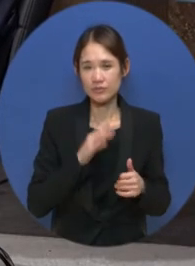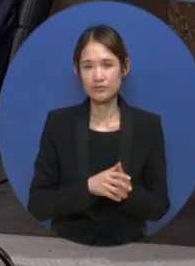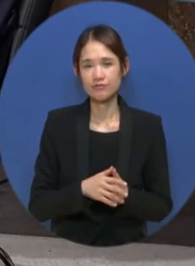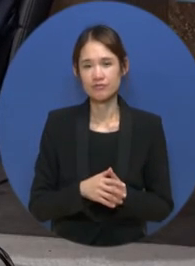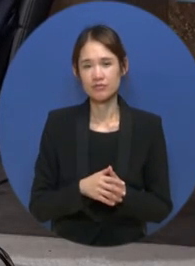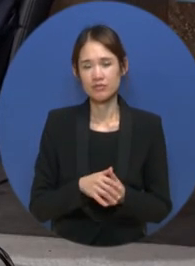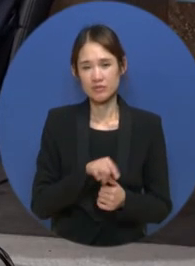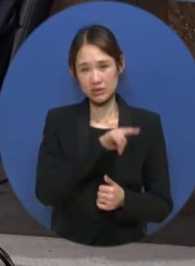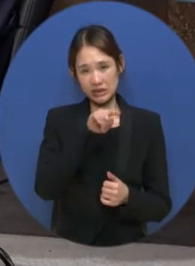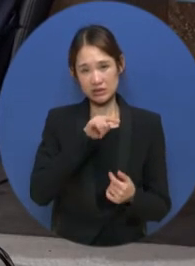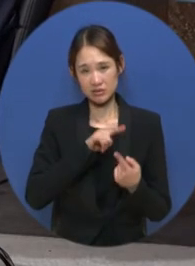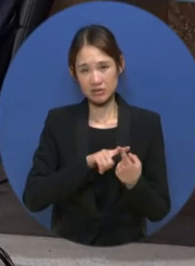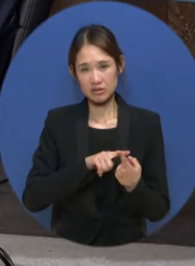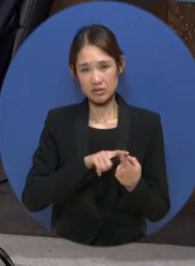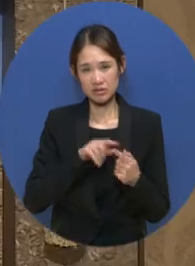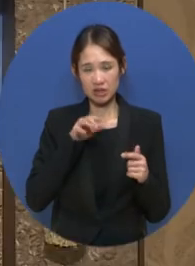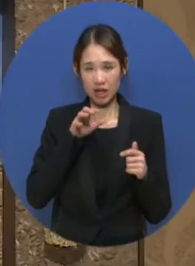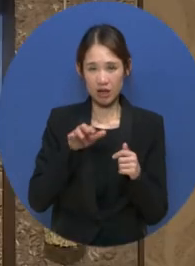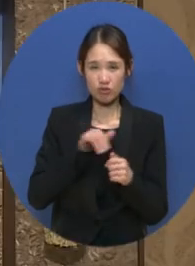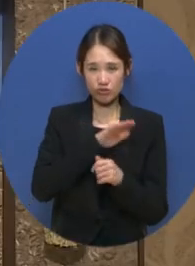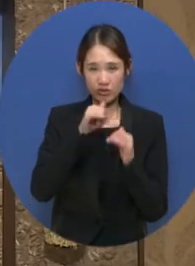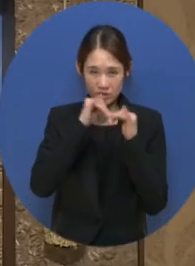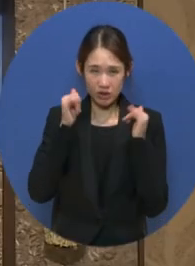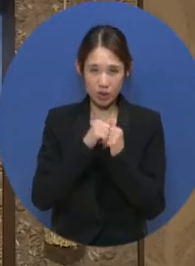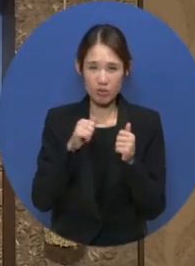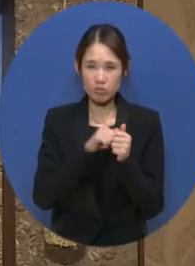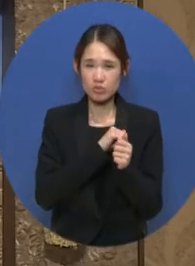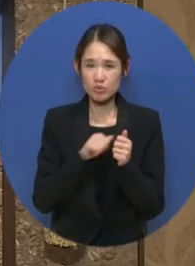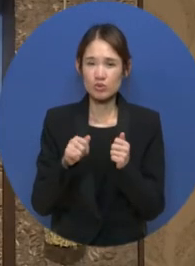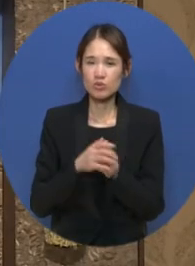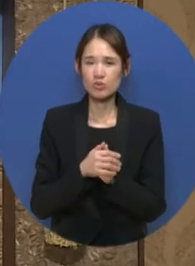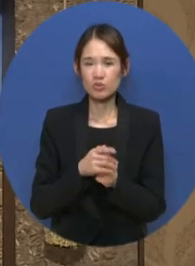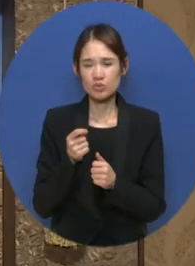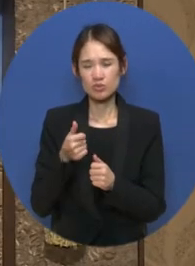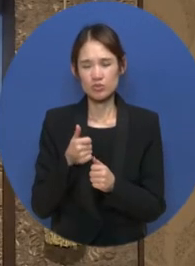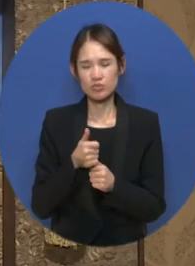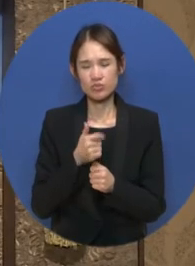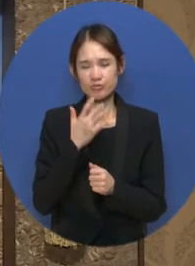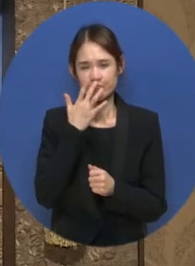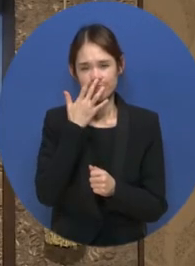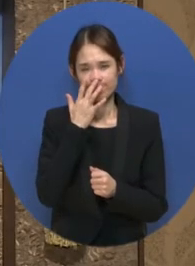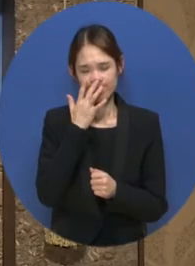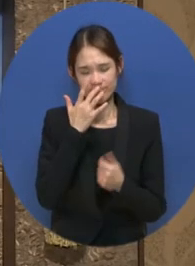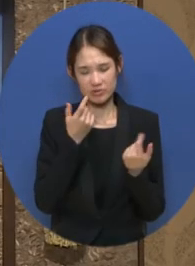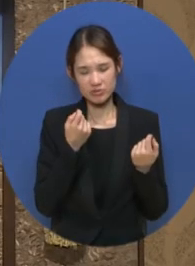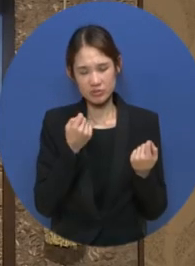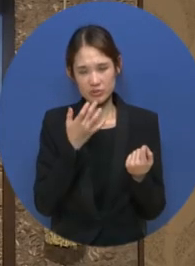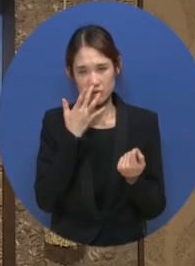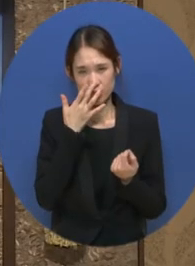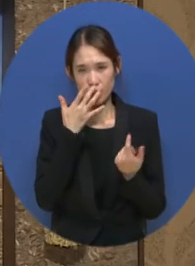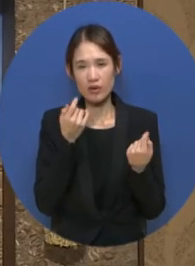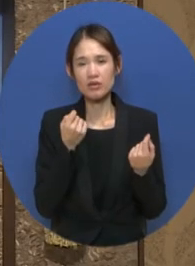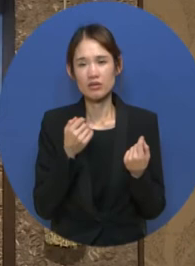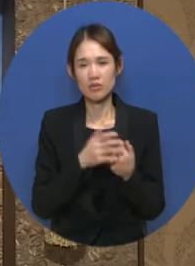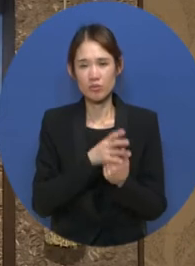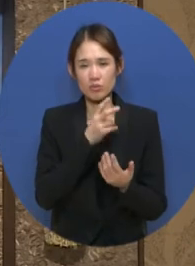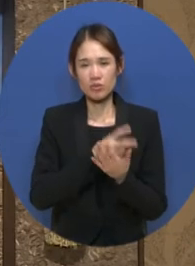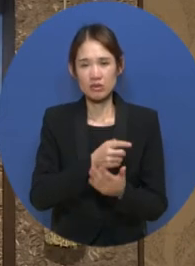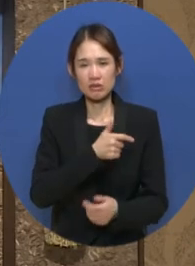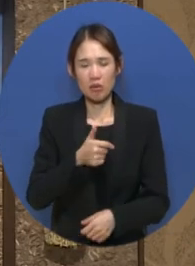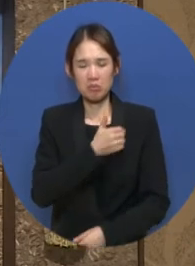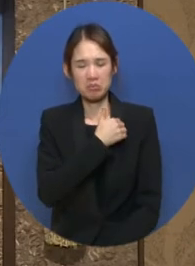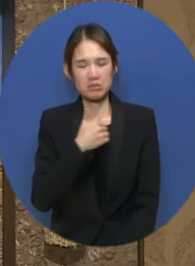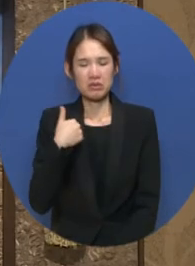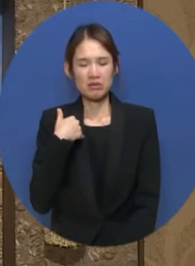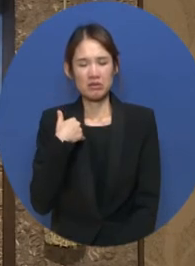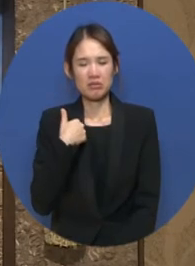저희 들에 대해서 가야지 우리 사회에서는 폭력 뜰이 사실은 좀 약간 좀 둔감 햇던 건 아닌가 법이 너무